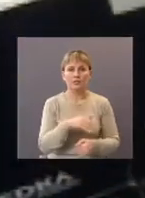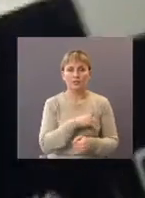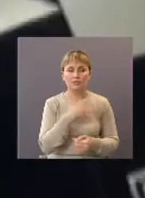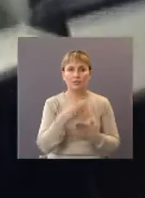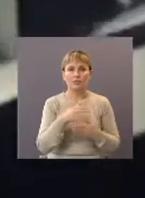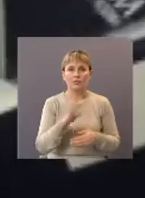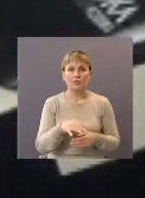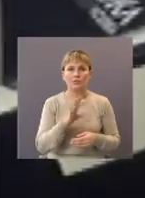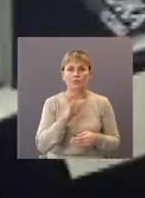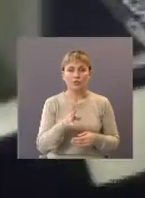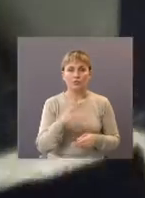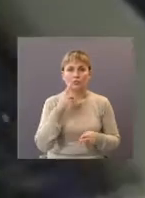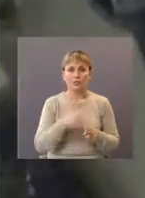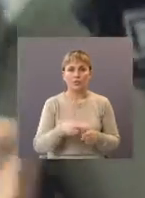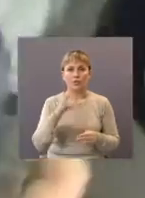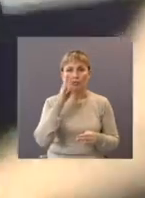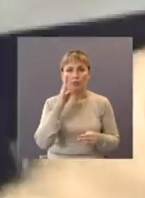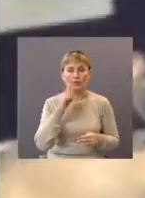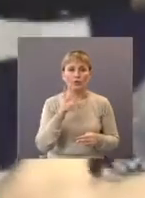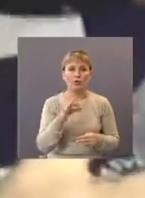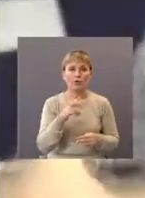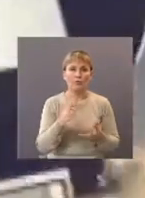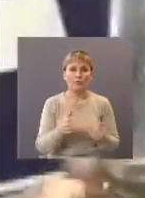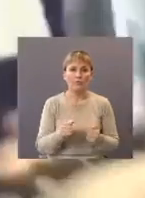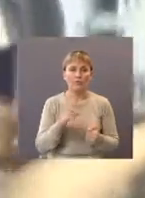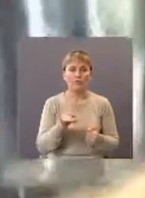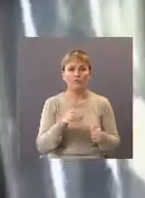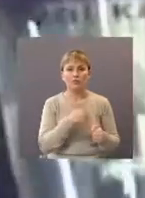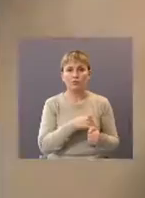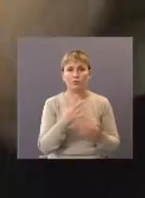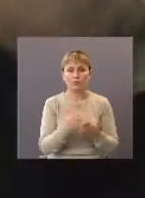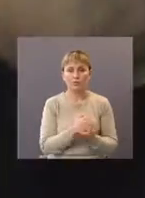младшего 4-летнего брата. Мальчик впал в кому. К счастью, врачам